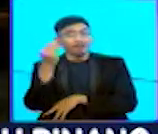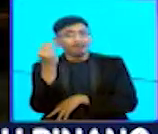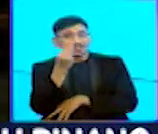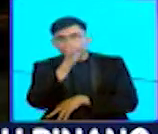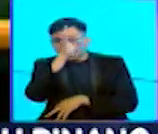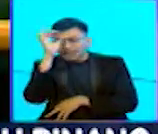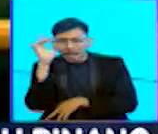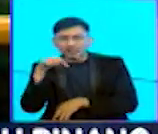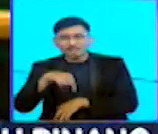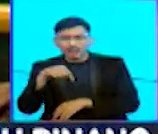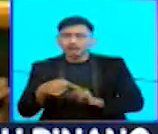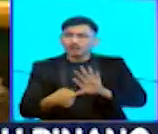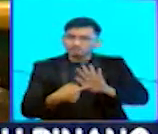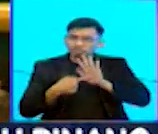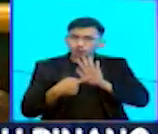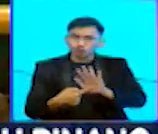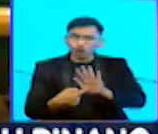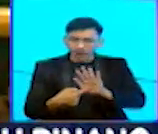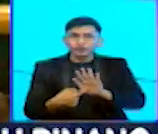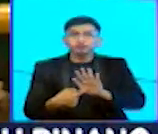pelepah pinang yang ramah lingkungan.